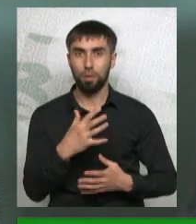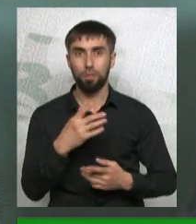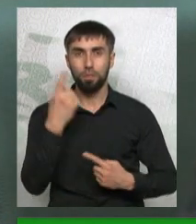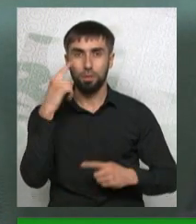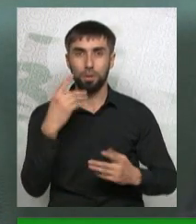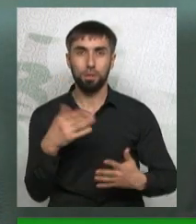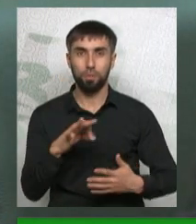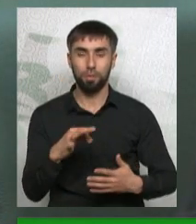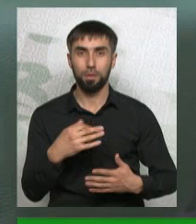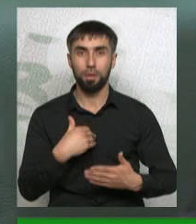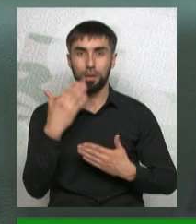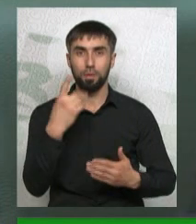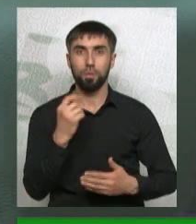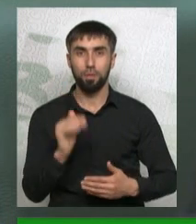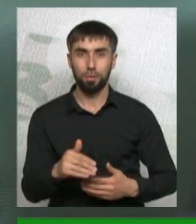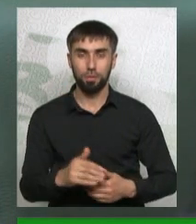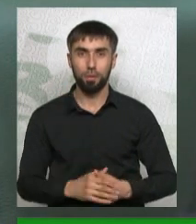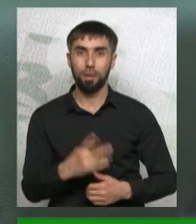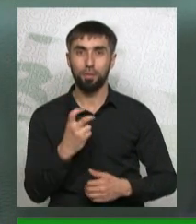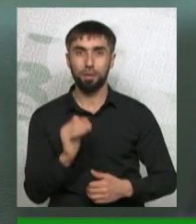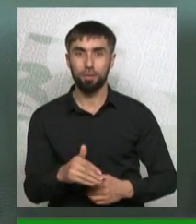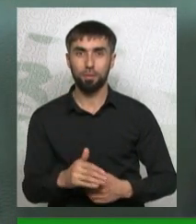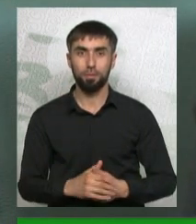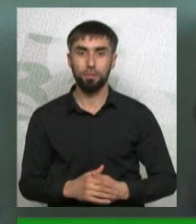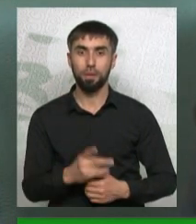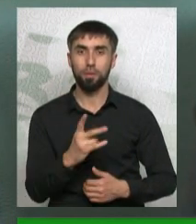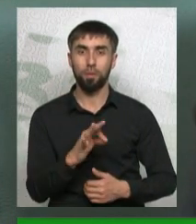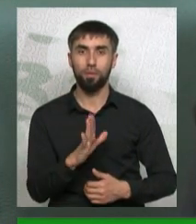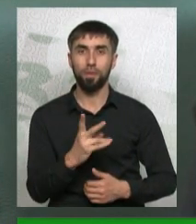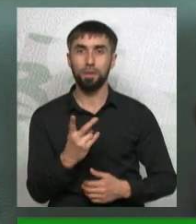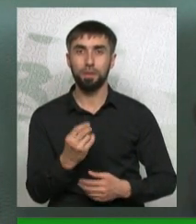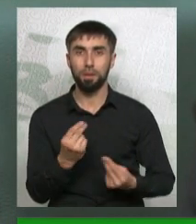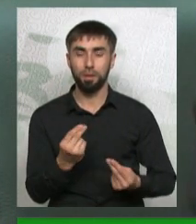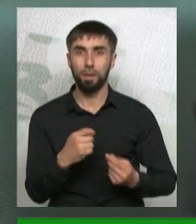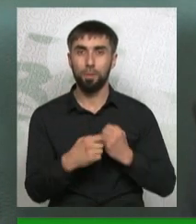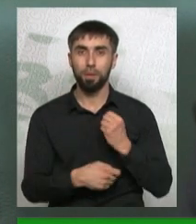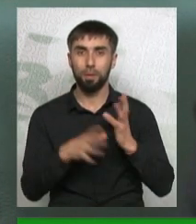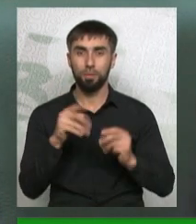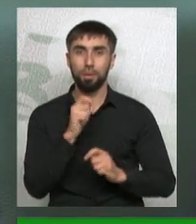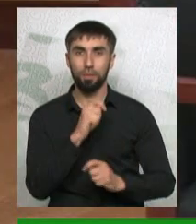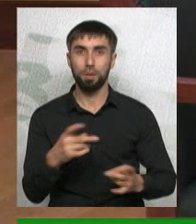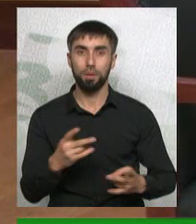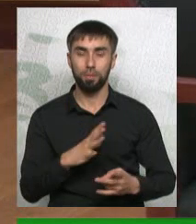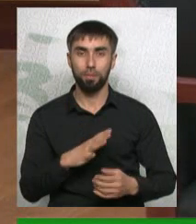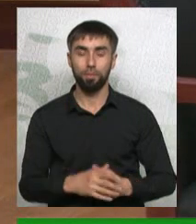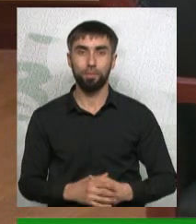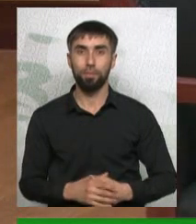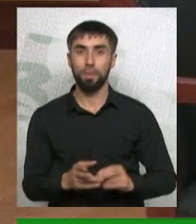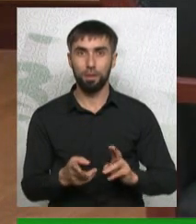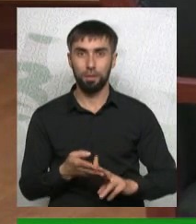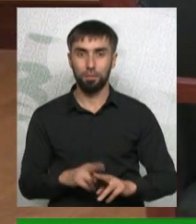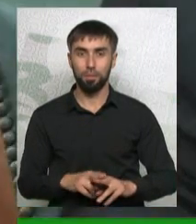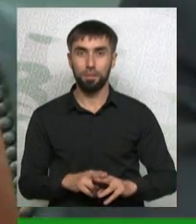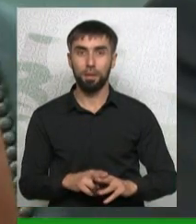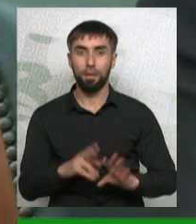Продумайте, какие. Я не знаю, 100 тысяч... 200 тысяч, ну не в деньгах дело, материальное все равно поощрение должны. Вот, поэтому